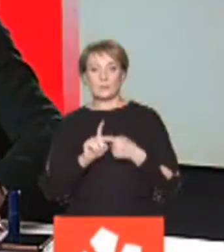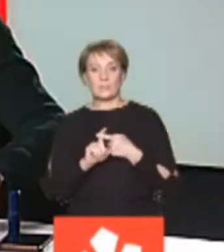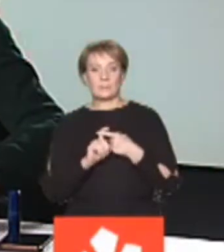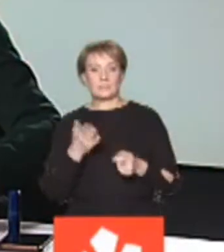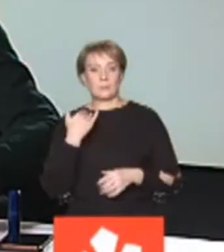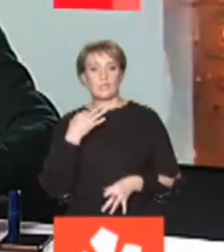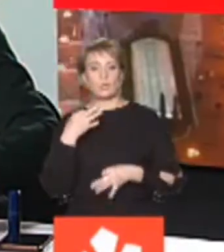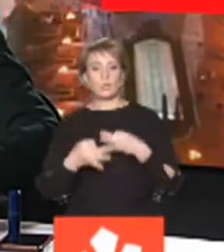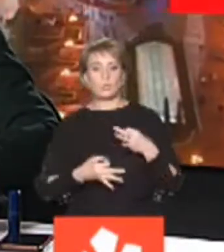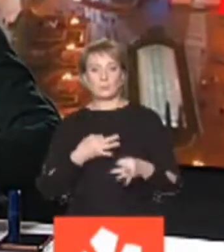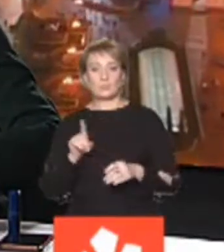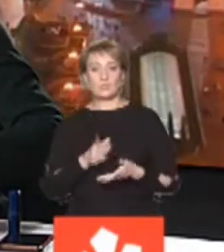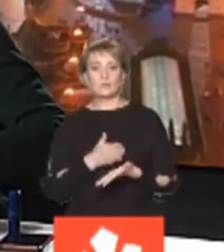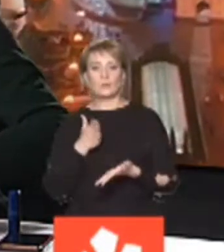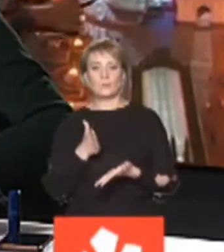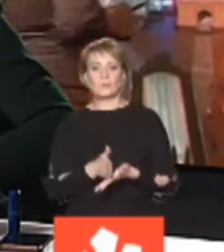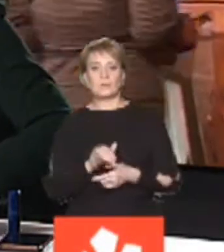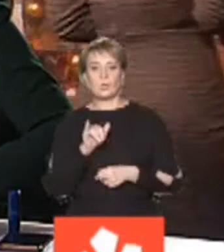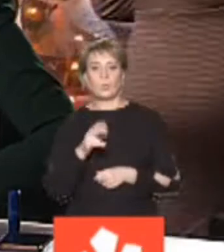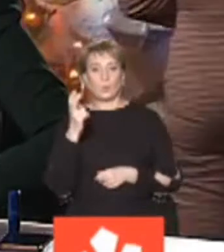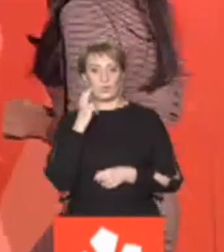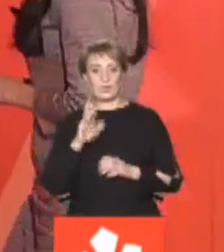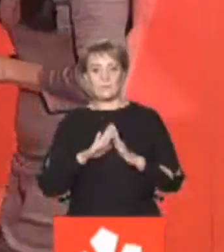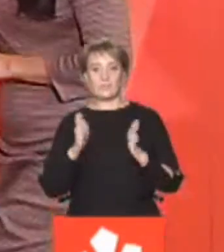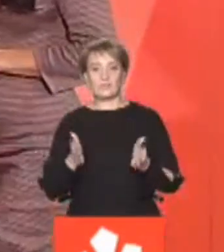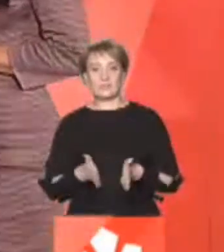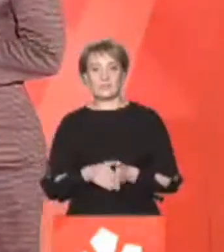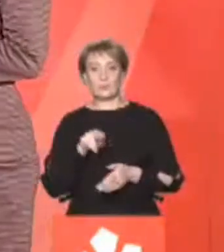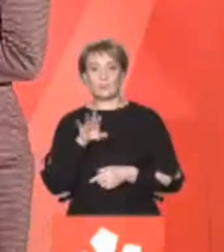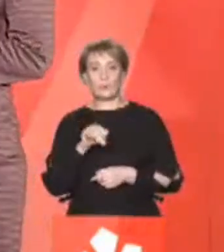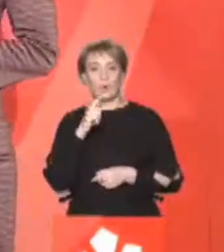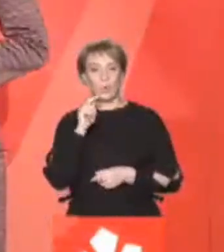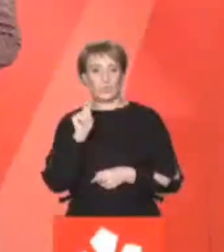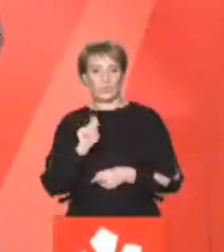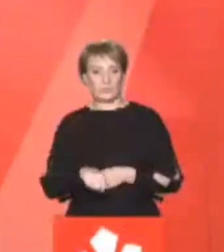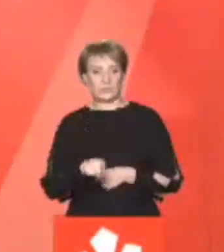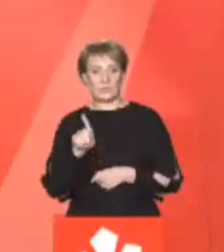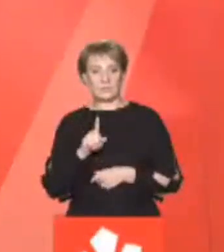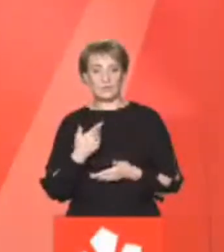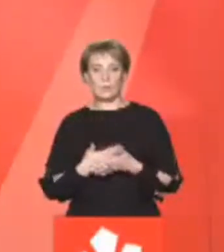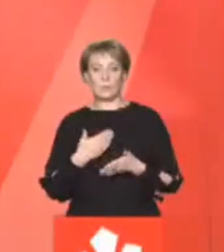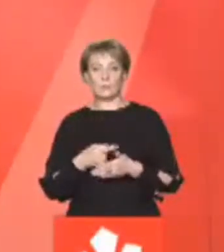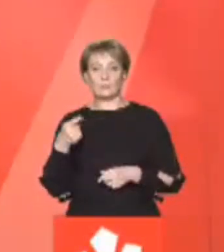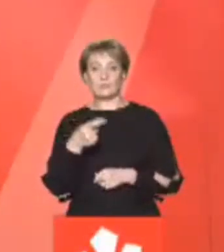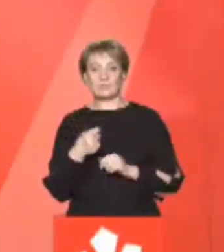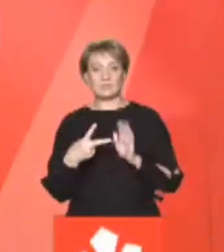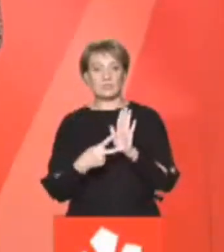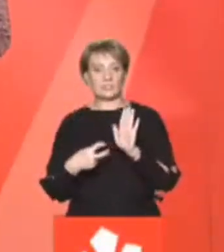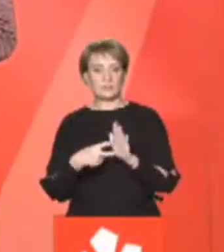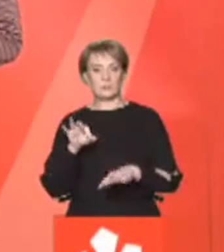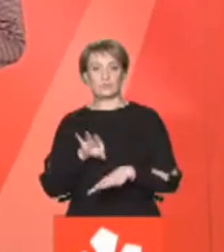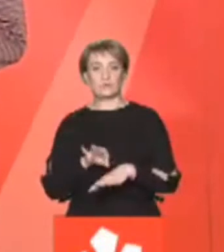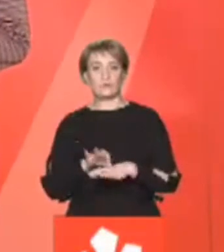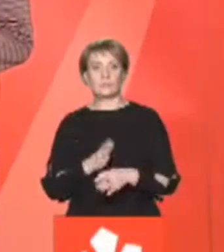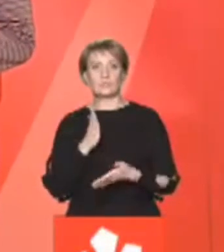минулої доби, що ми маємо у Києві і загалом по Україні. Тож ще понад 1700 хворих на